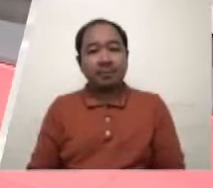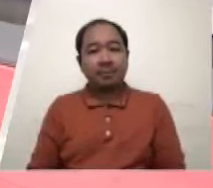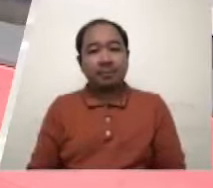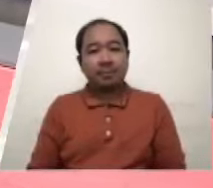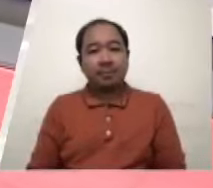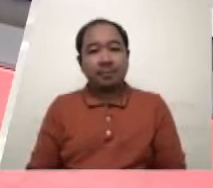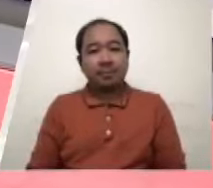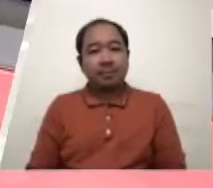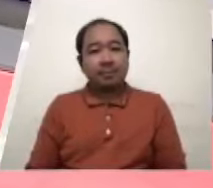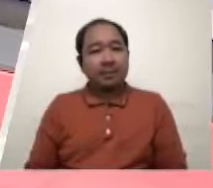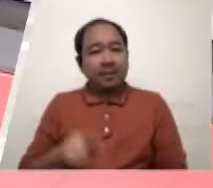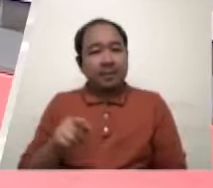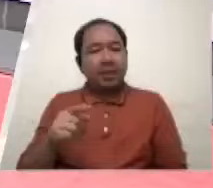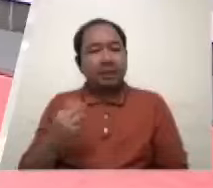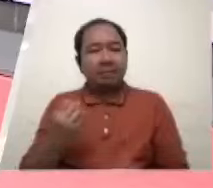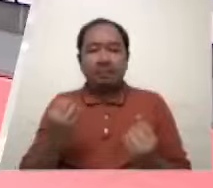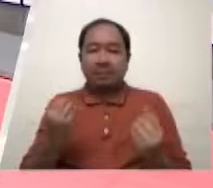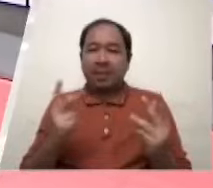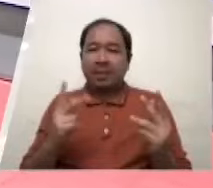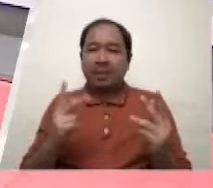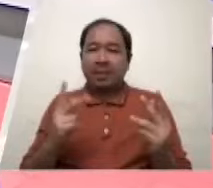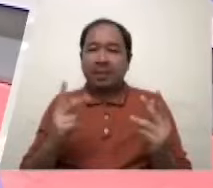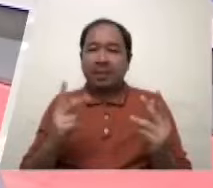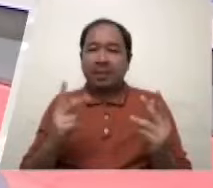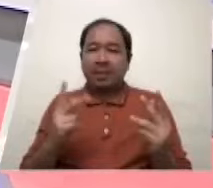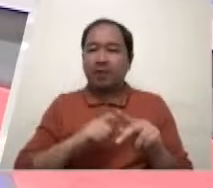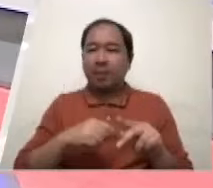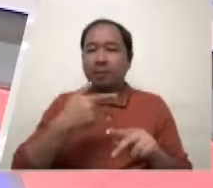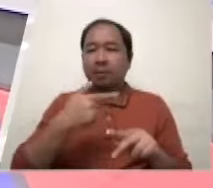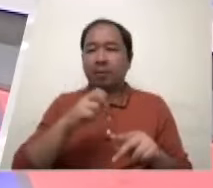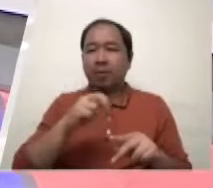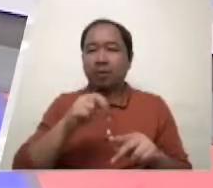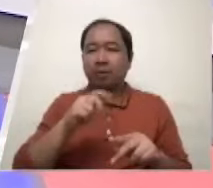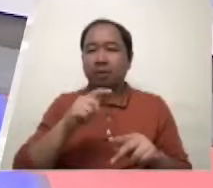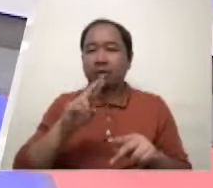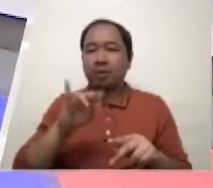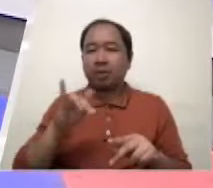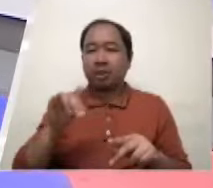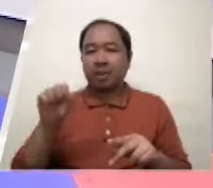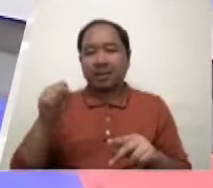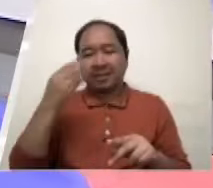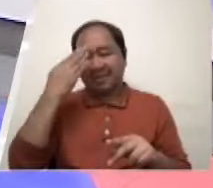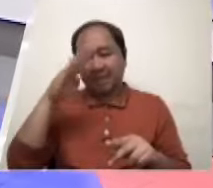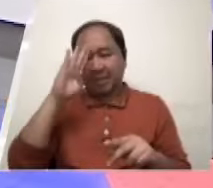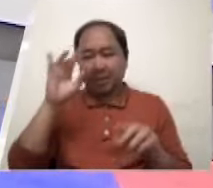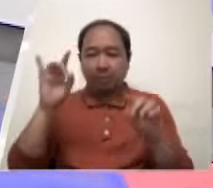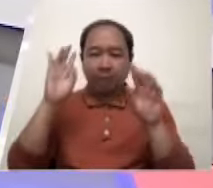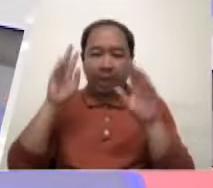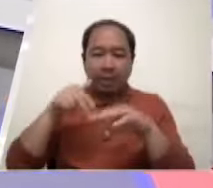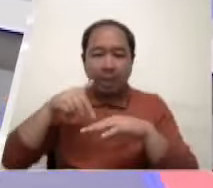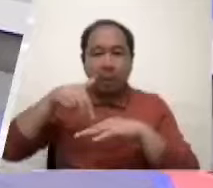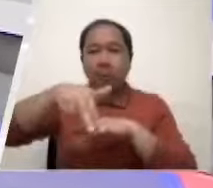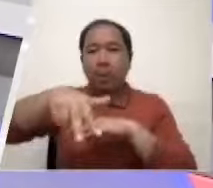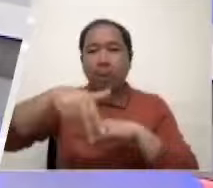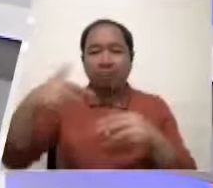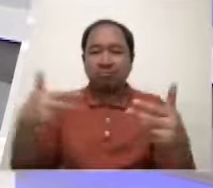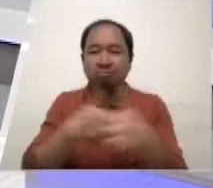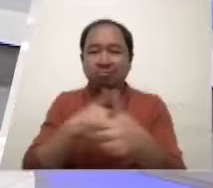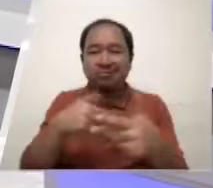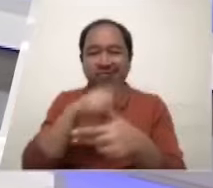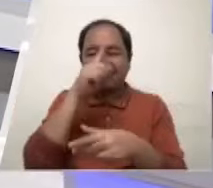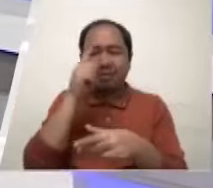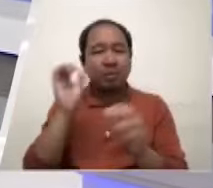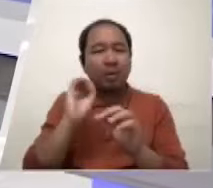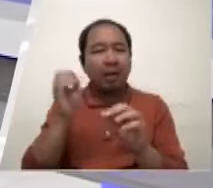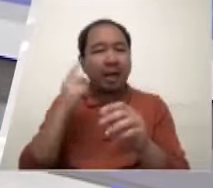Nababakala ang ilang taga-General Trias sa Cavite sa peligroso umanong pagtawid sa kalsada. Ito'y dahil sa kawalan ng maayos na alternatibong